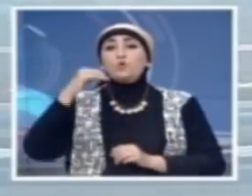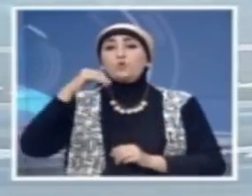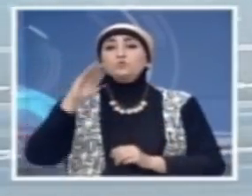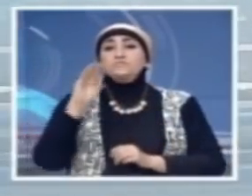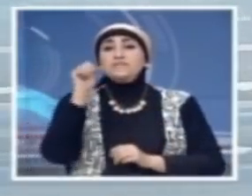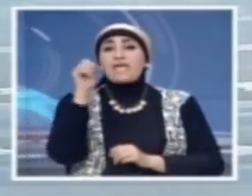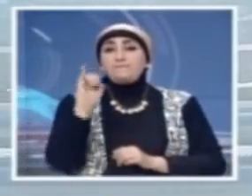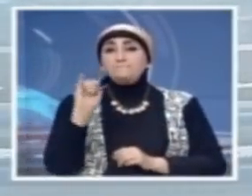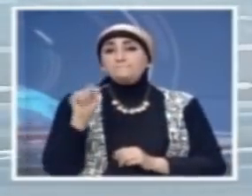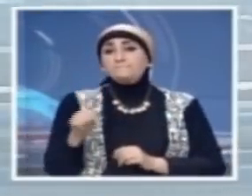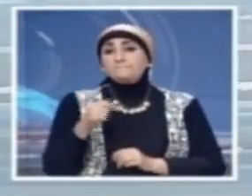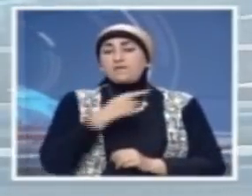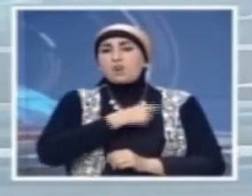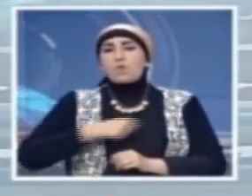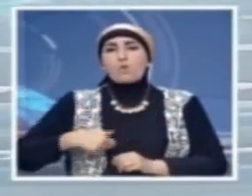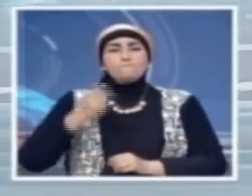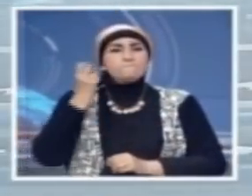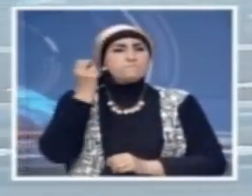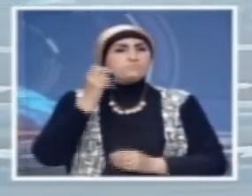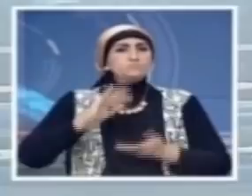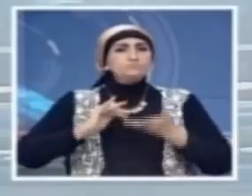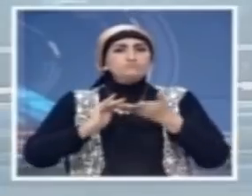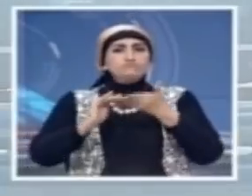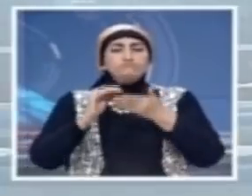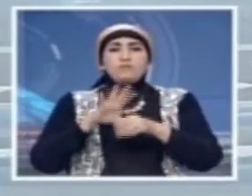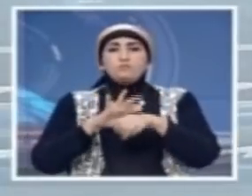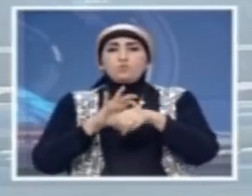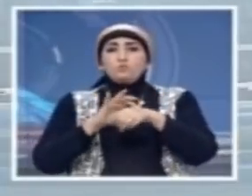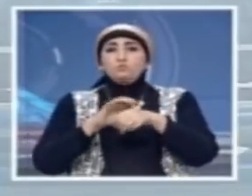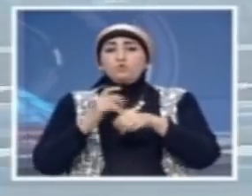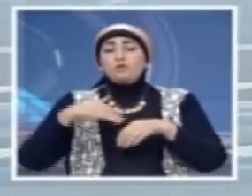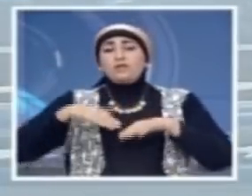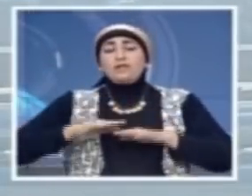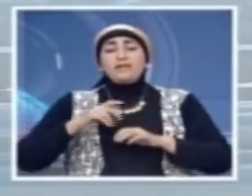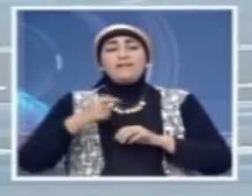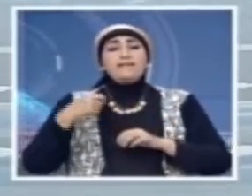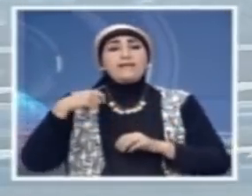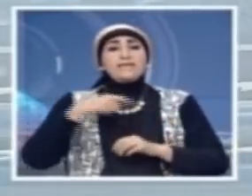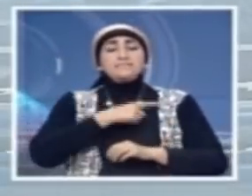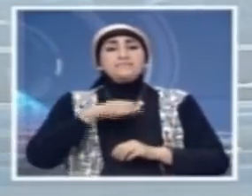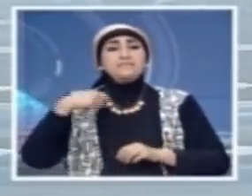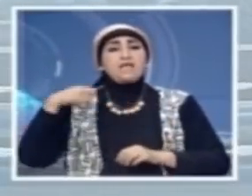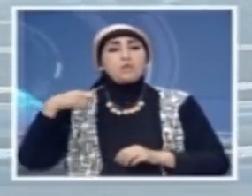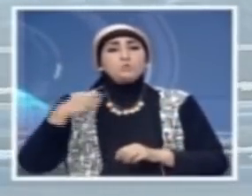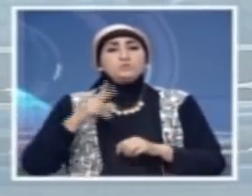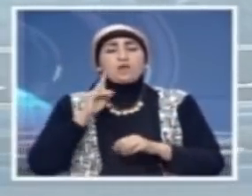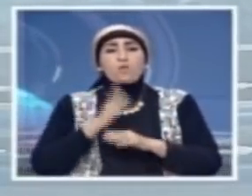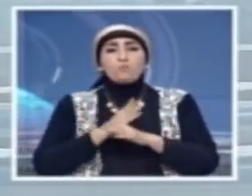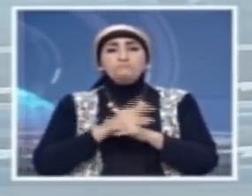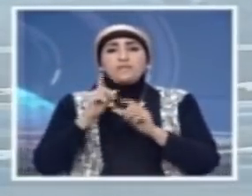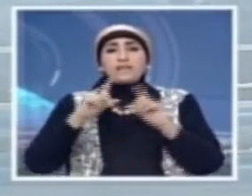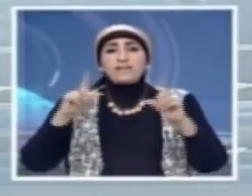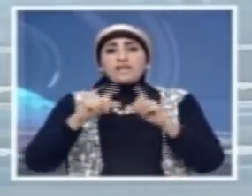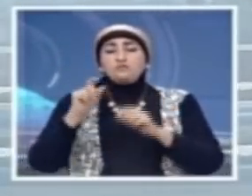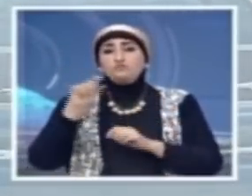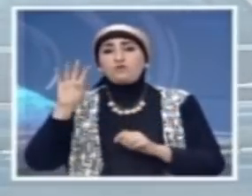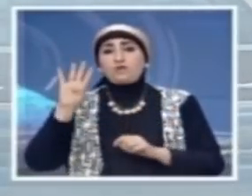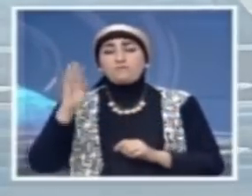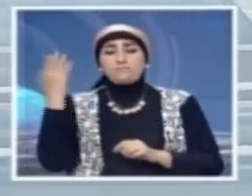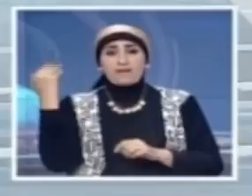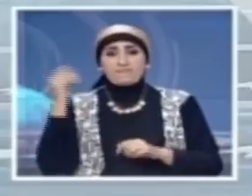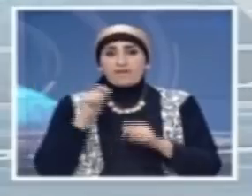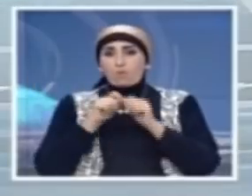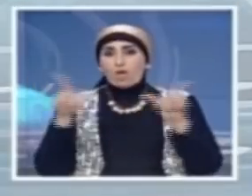حسام المصري المستشار الطبي لرئاسة مجلس الوزراء حول جهود اللجنة خلال شهر إبريل